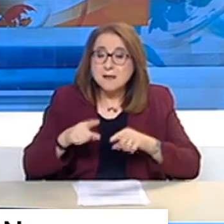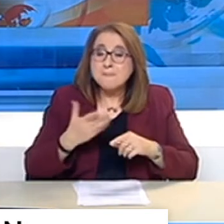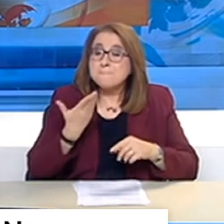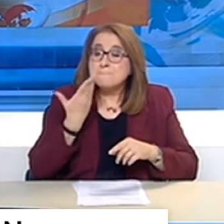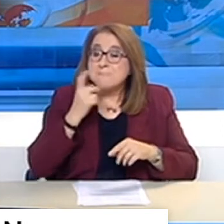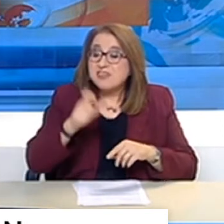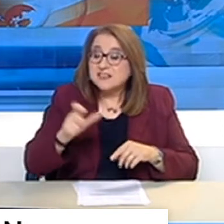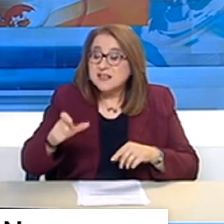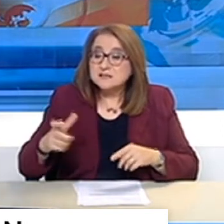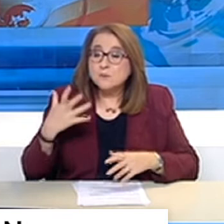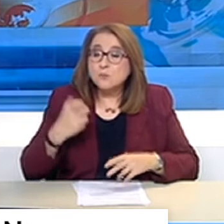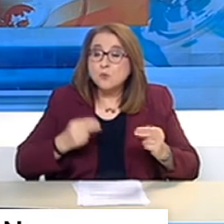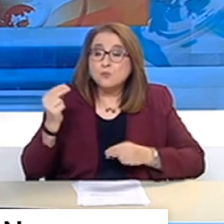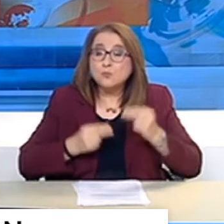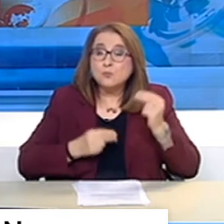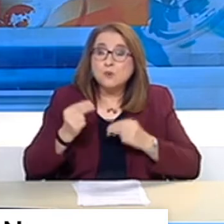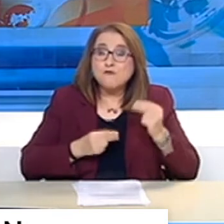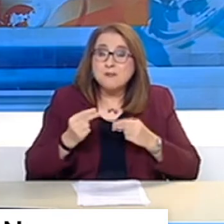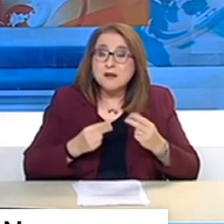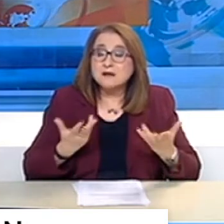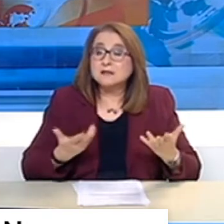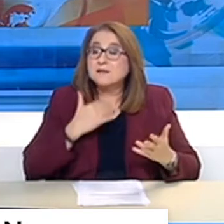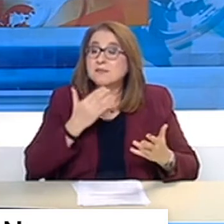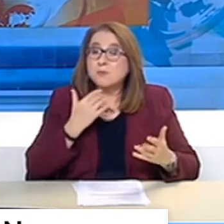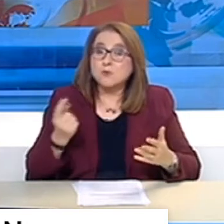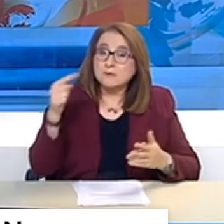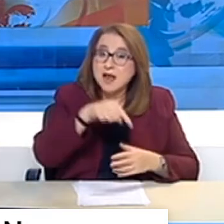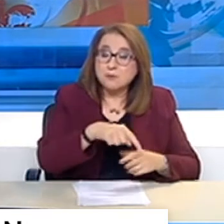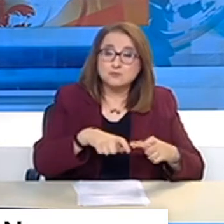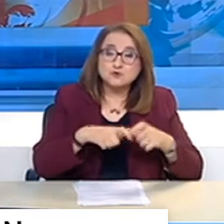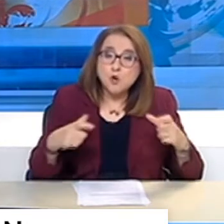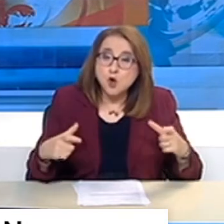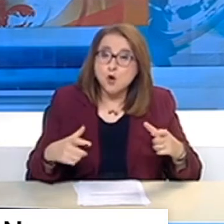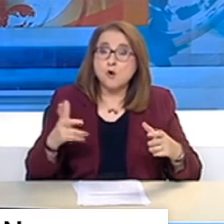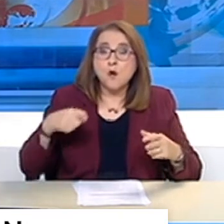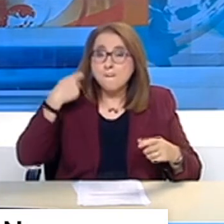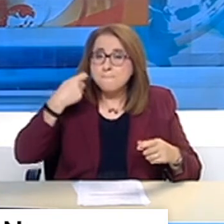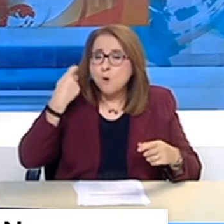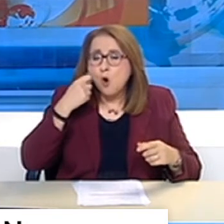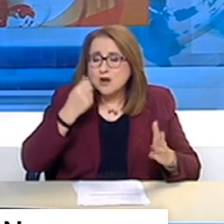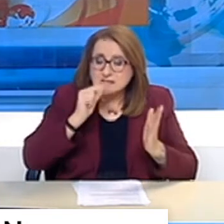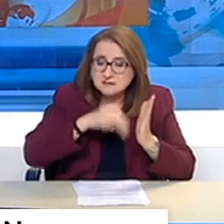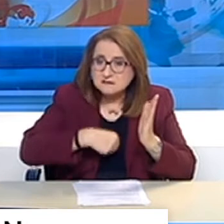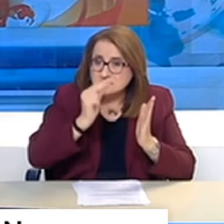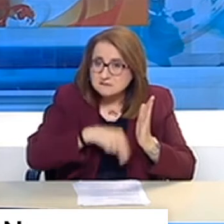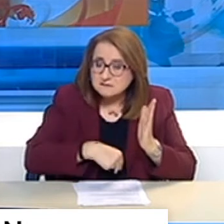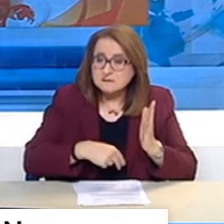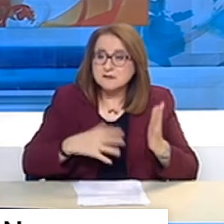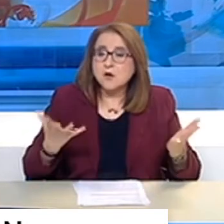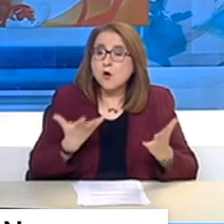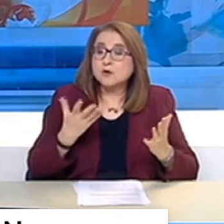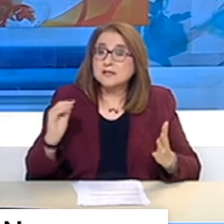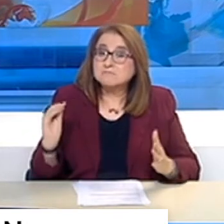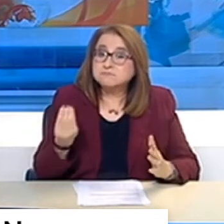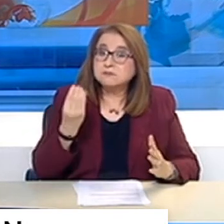ειδικό λόγο να μην βρίσκονται στο σχολείο. Ειδικό λόγο βάσει δήλωσης του γονέα ή του κηδεμόνα περί ύπαρξης